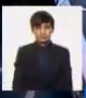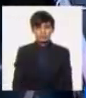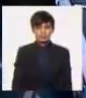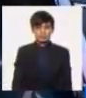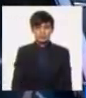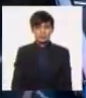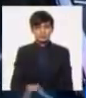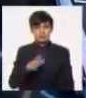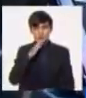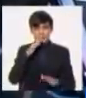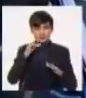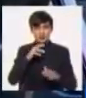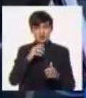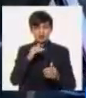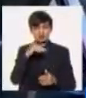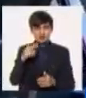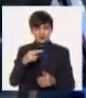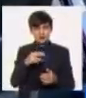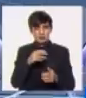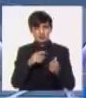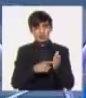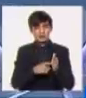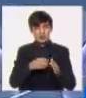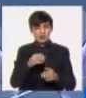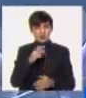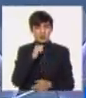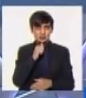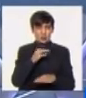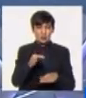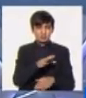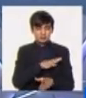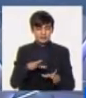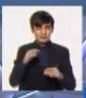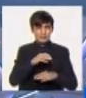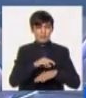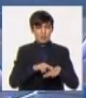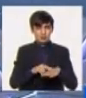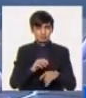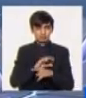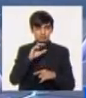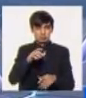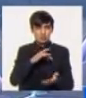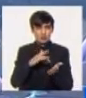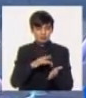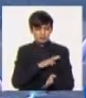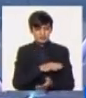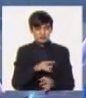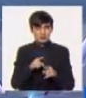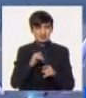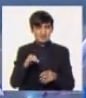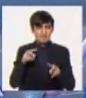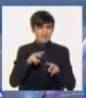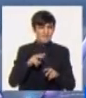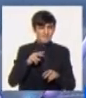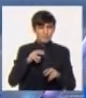В Житикаре Кустанайской области на домашнюю изоляцию отправили весь полицейский состав города. Теперь следить